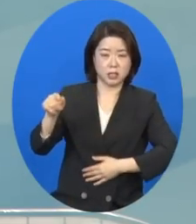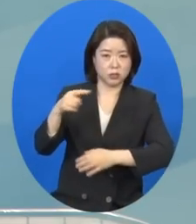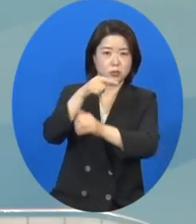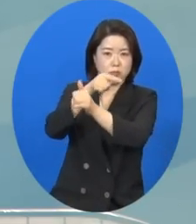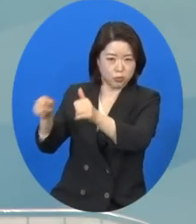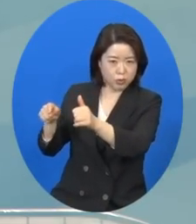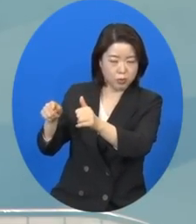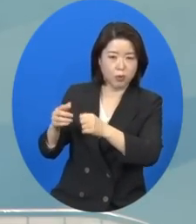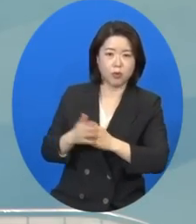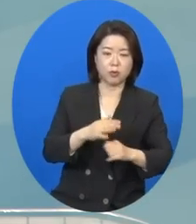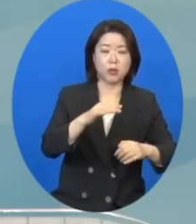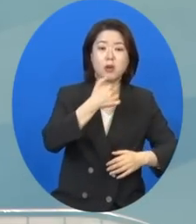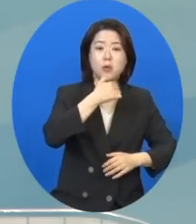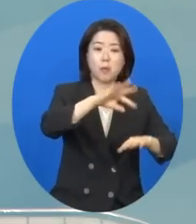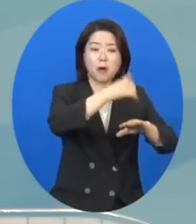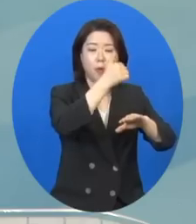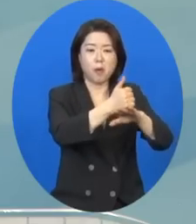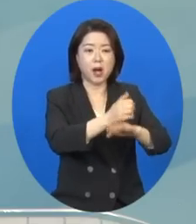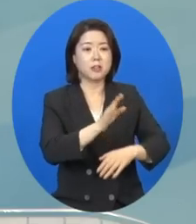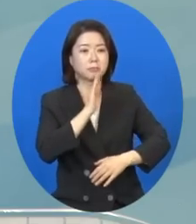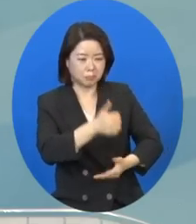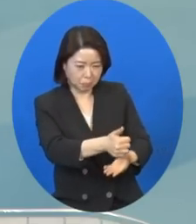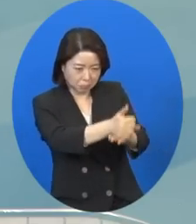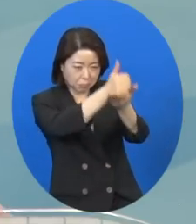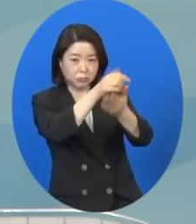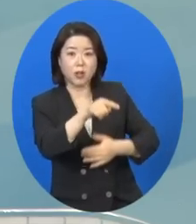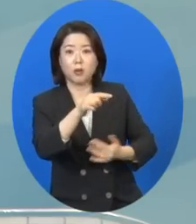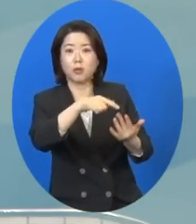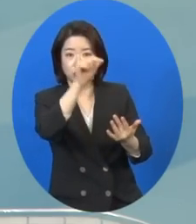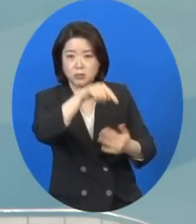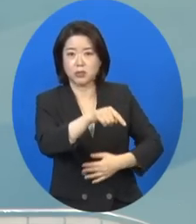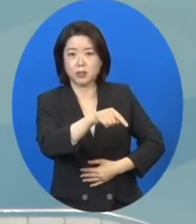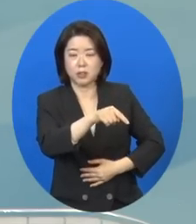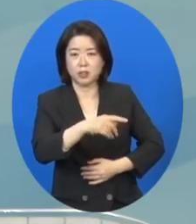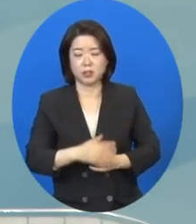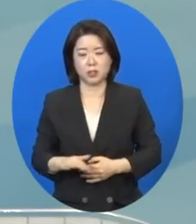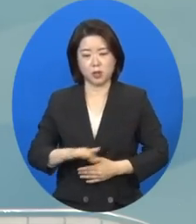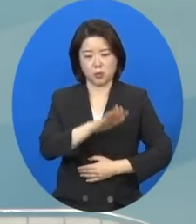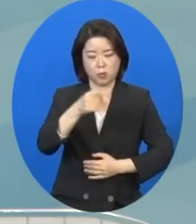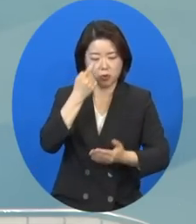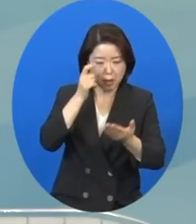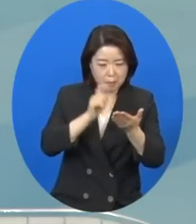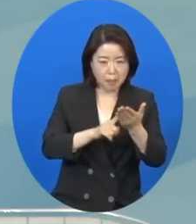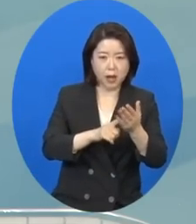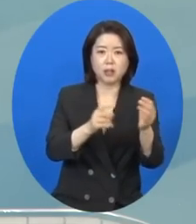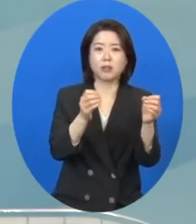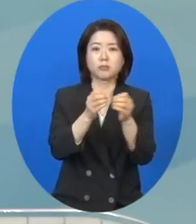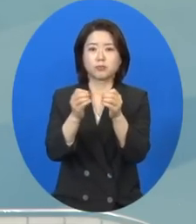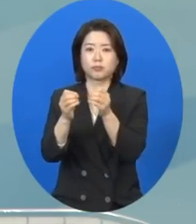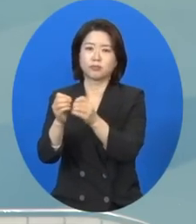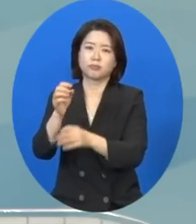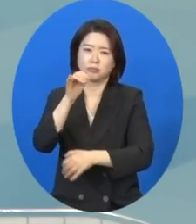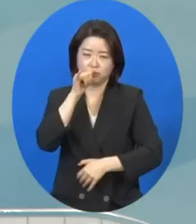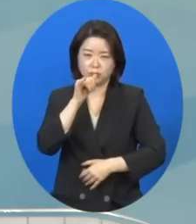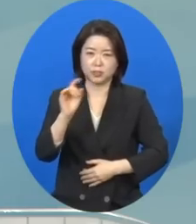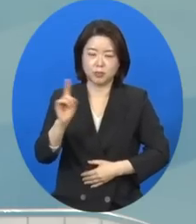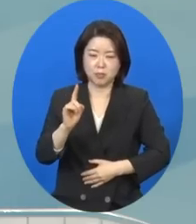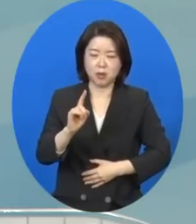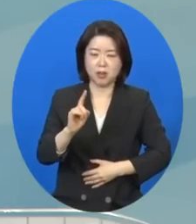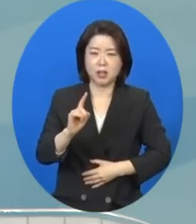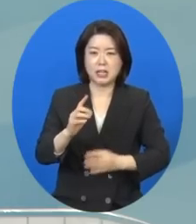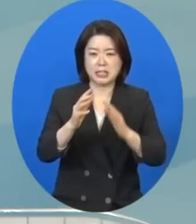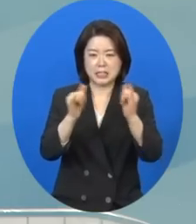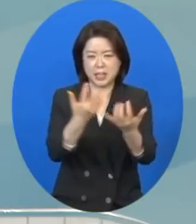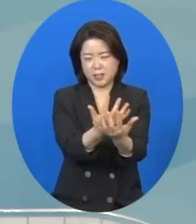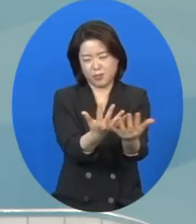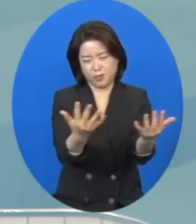죽이고 황제가 진정한 왕이라는 것이죠 우리가 여기서 발견할 수 있는 작은 메시지가 있는데 군중들의